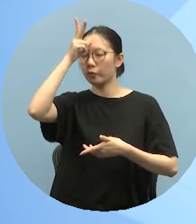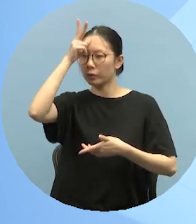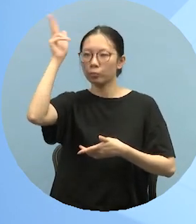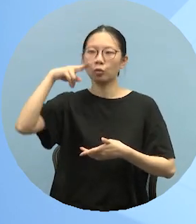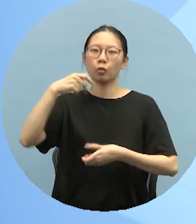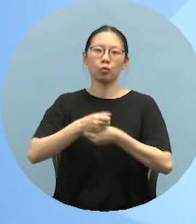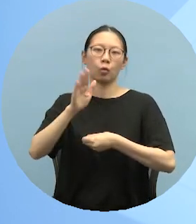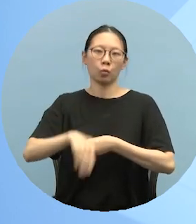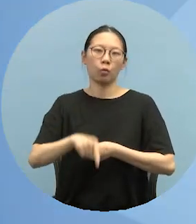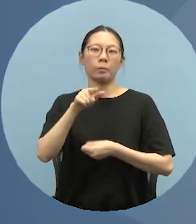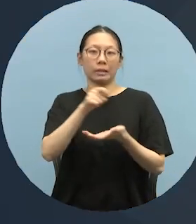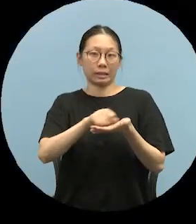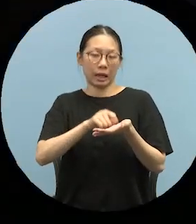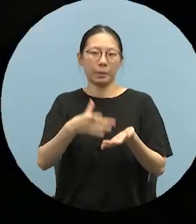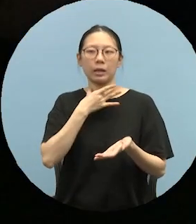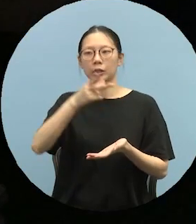兰亭序》。